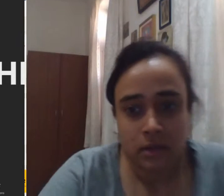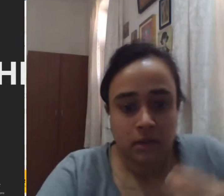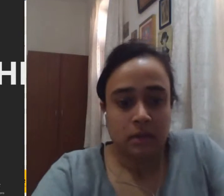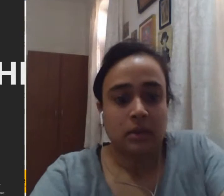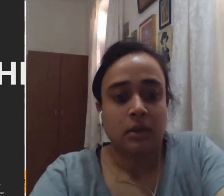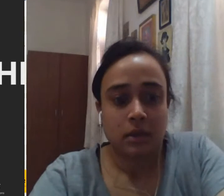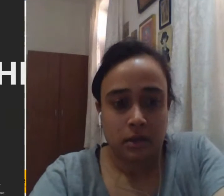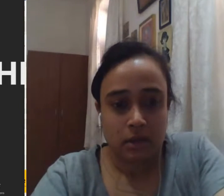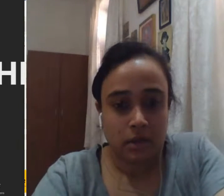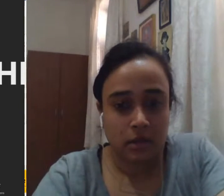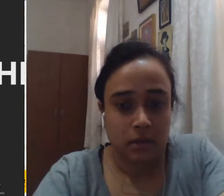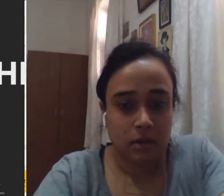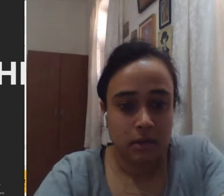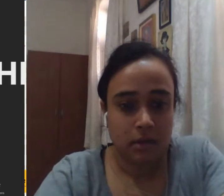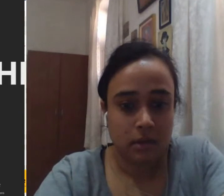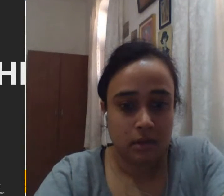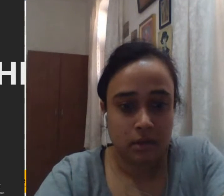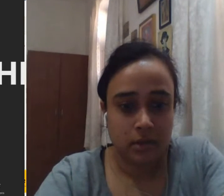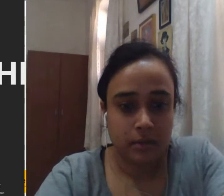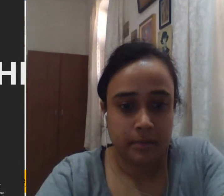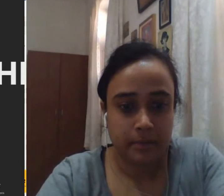साइन लैंग्वेज इंग्लिश में है.